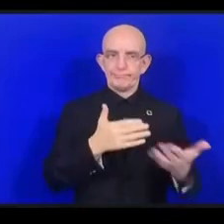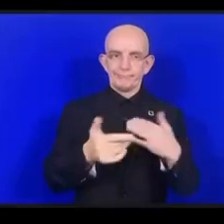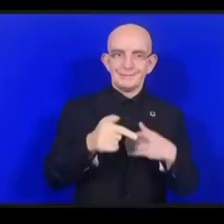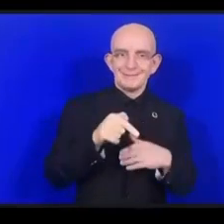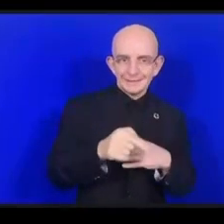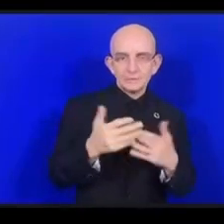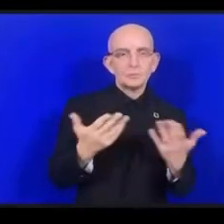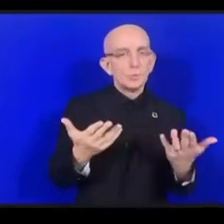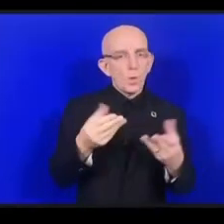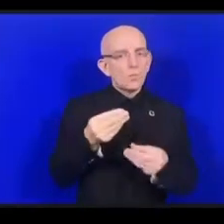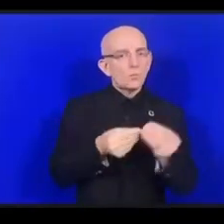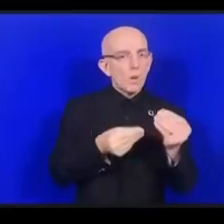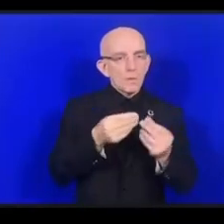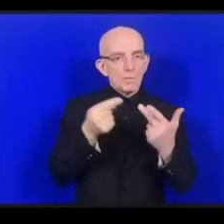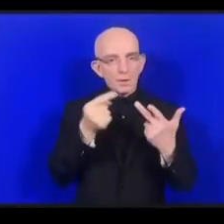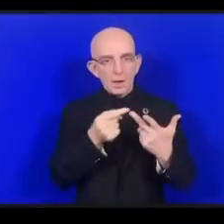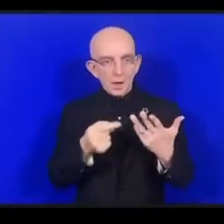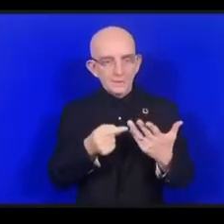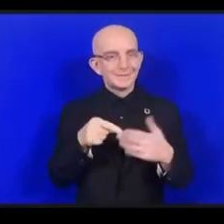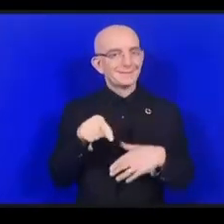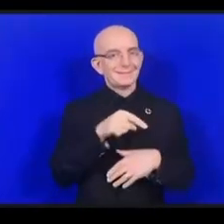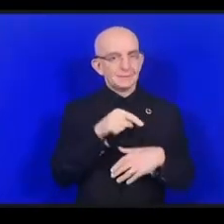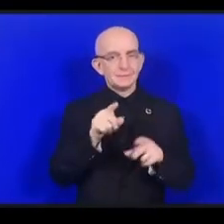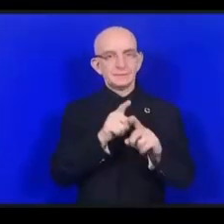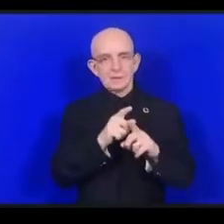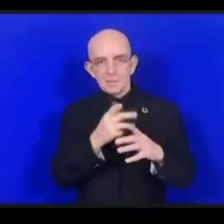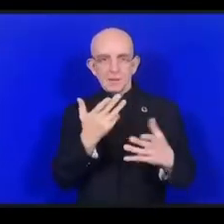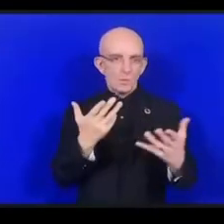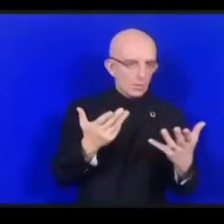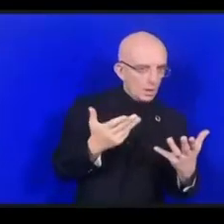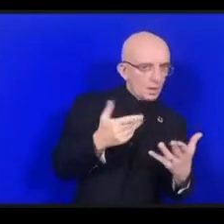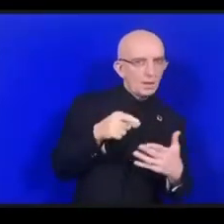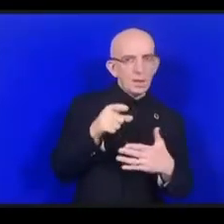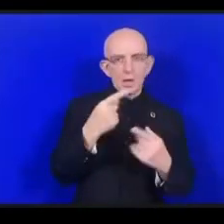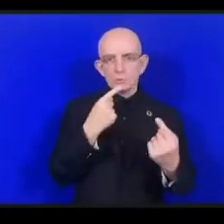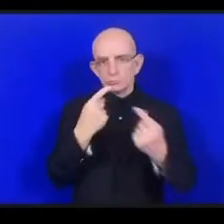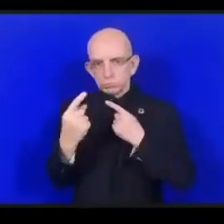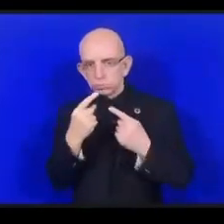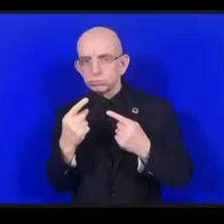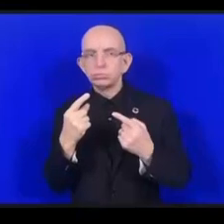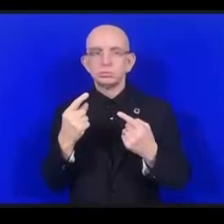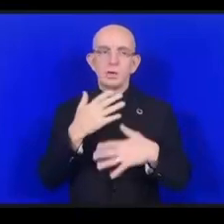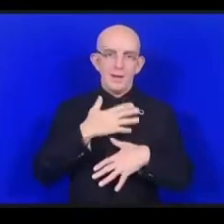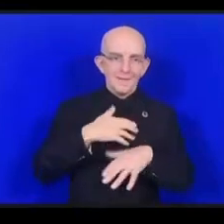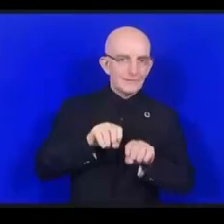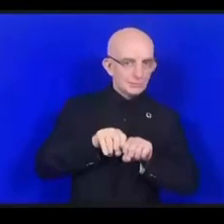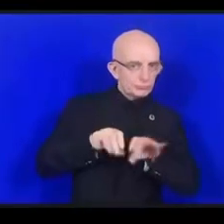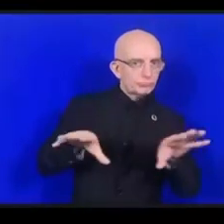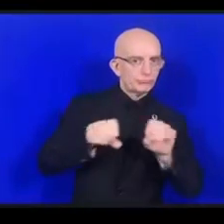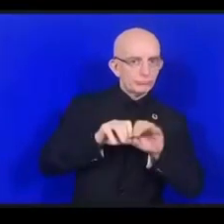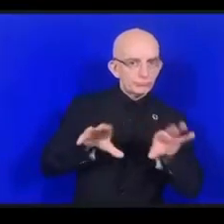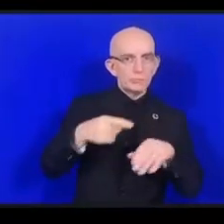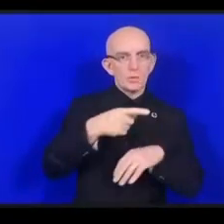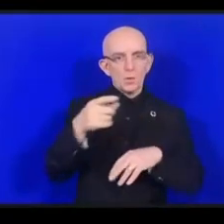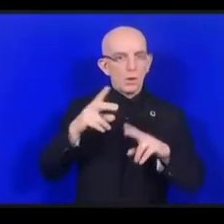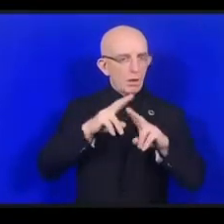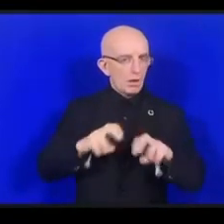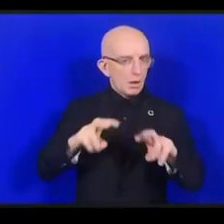这就是我们所做的工作，进行评估，然后呢出一些工作的成果。